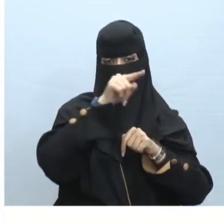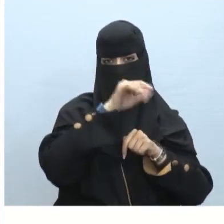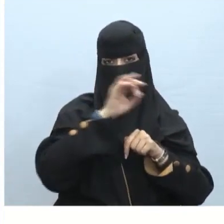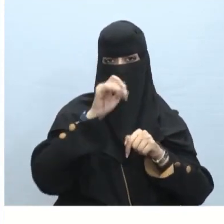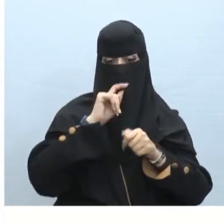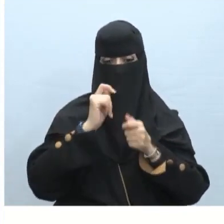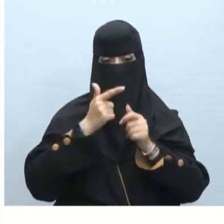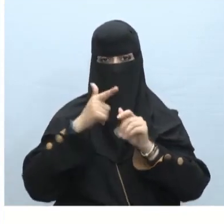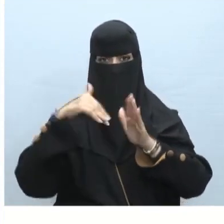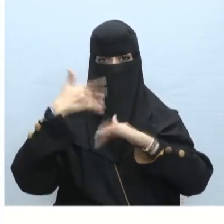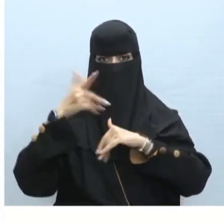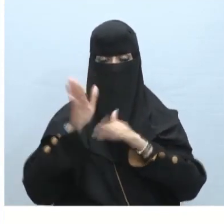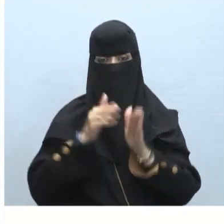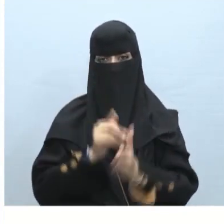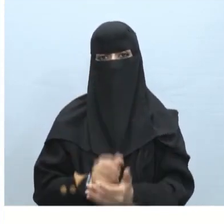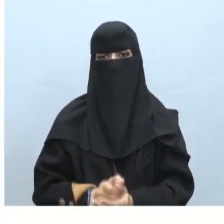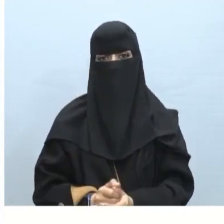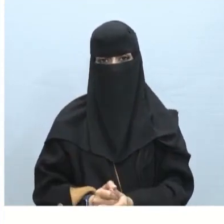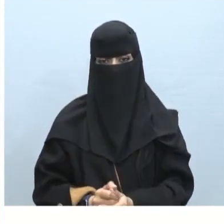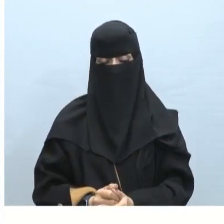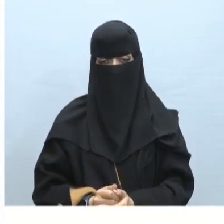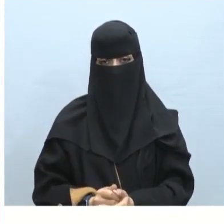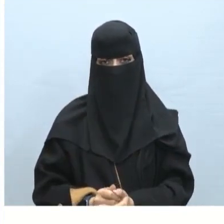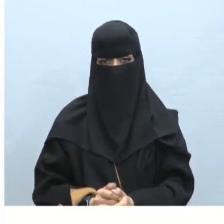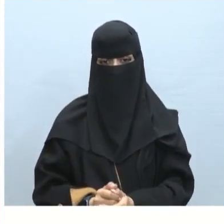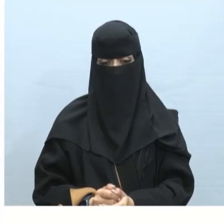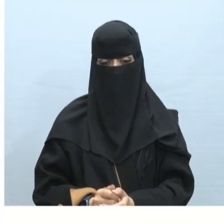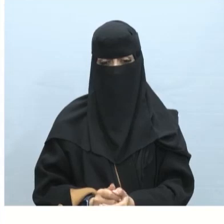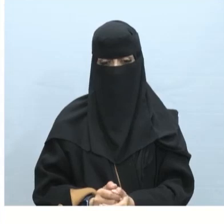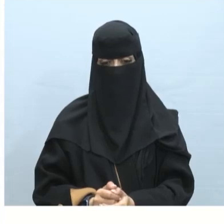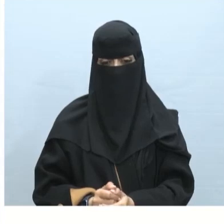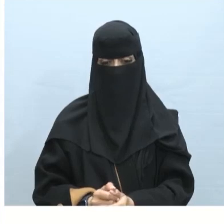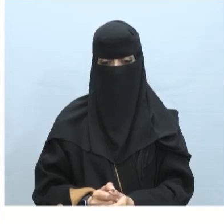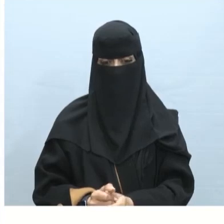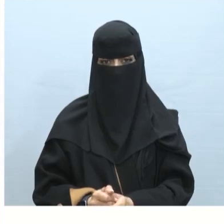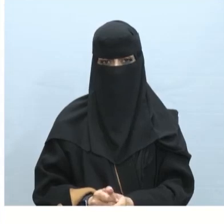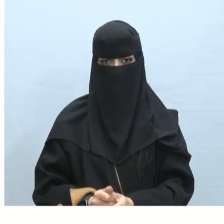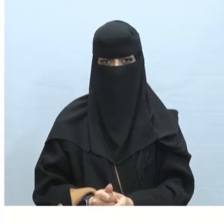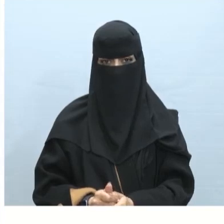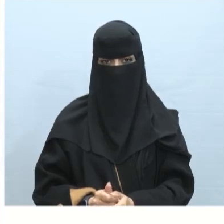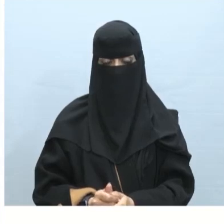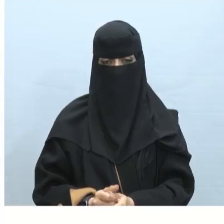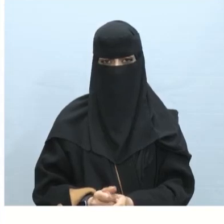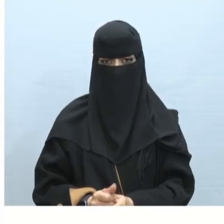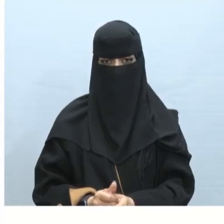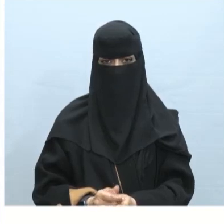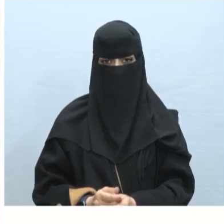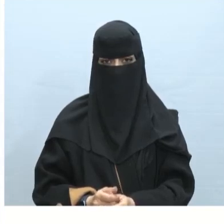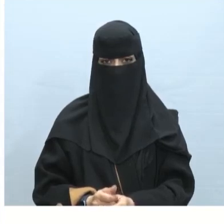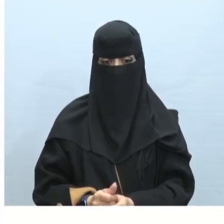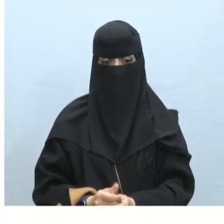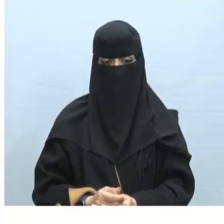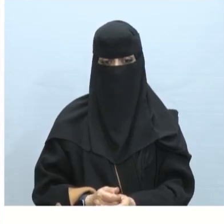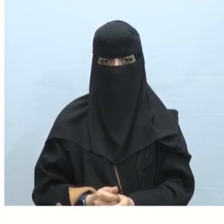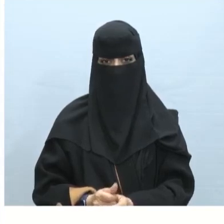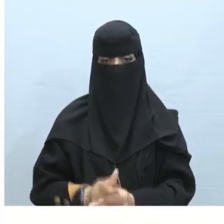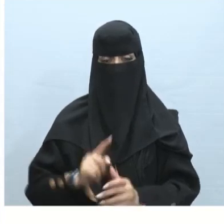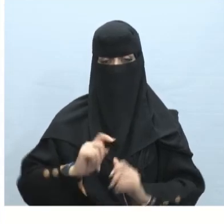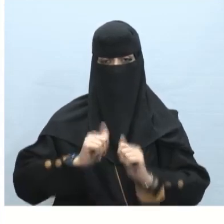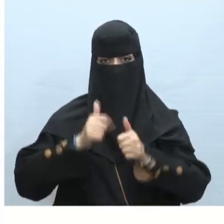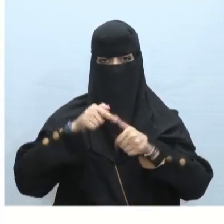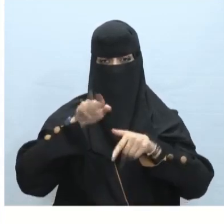يعاقبه مباشره تغير في المخطط البياني تستطيع من خلال هذه الطريقه